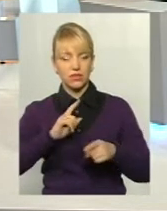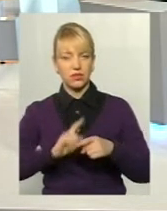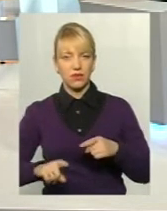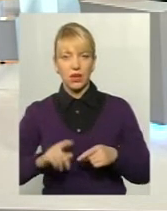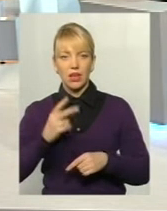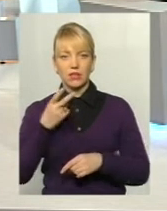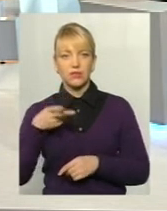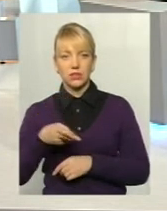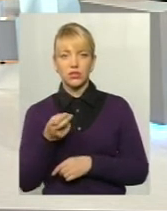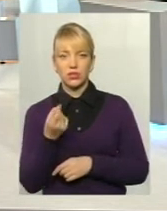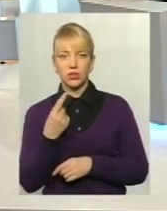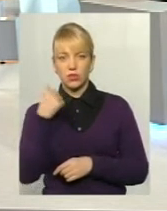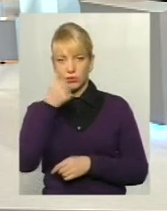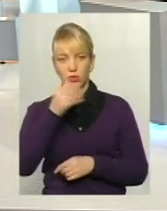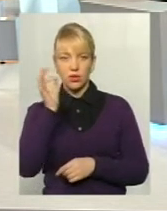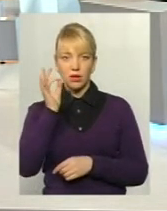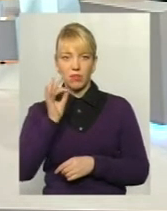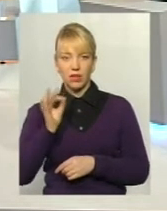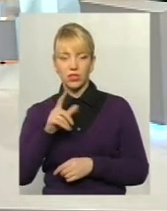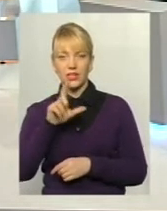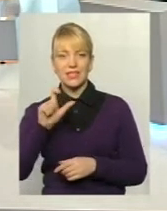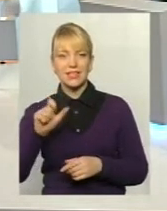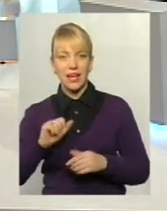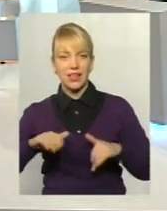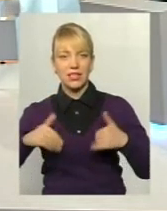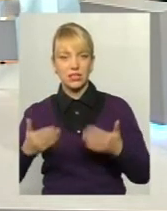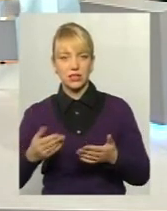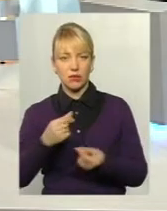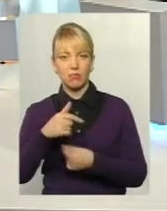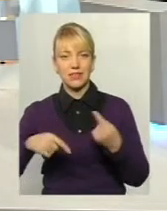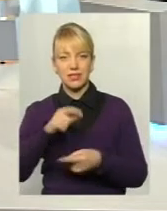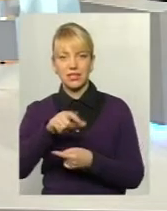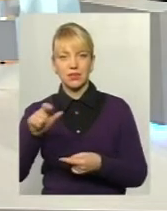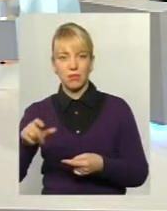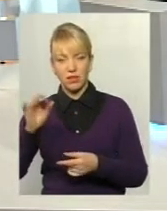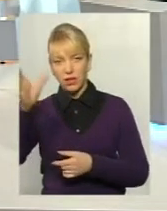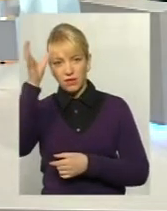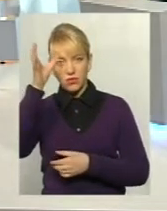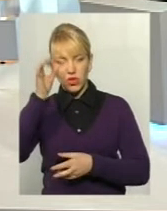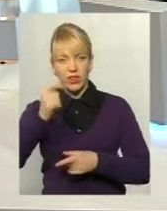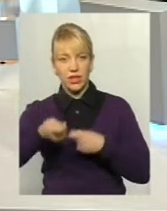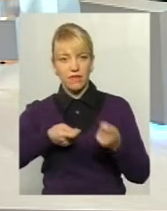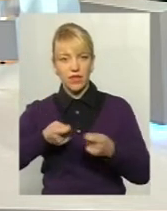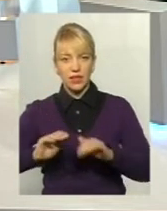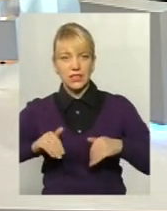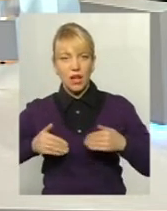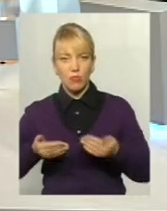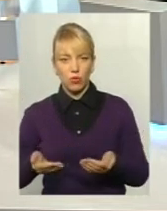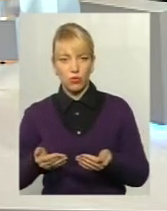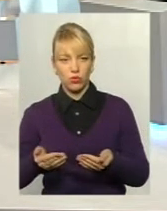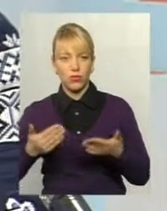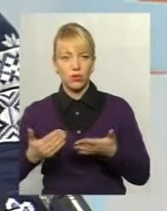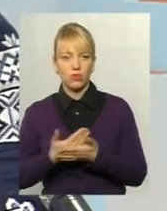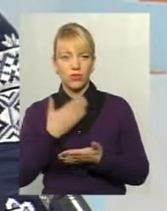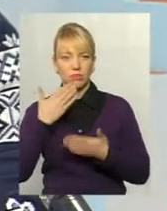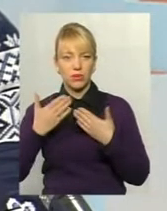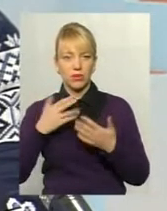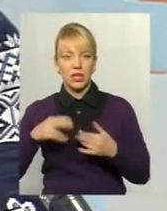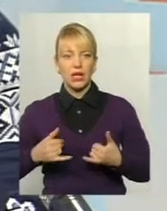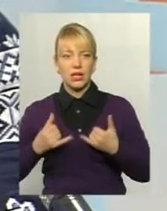2011 році Німеччина за ініціативою бізнесменів, вчених і влади запропонувала новий підхід для